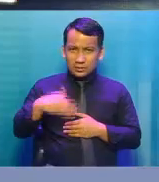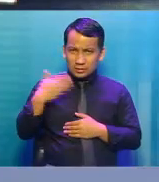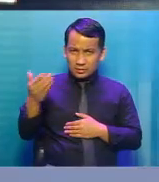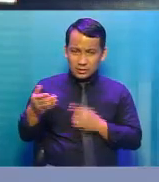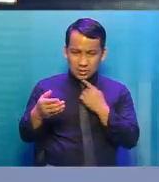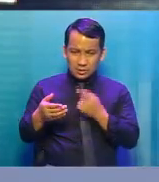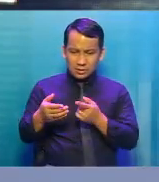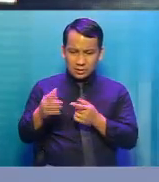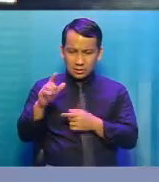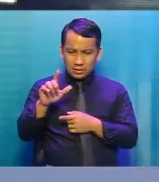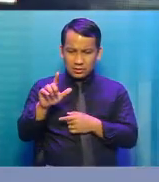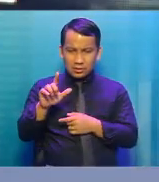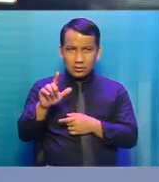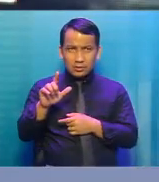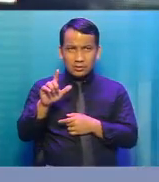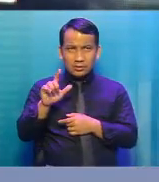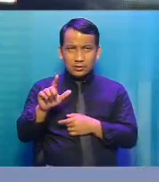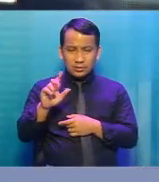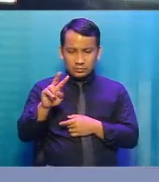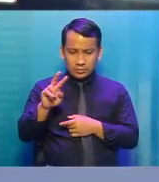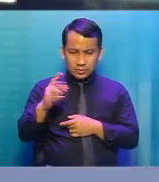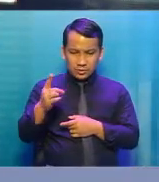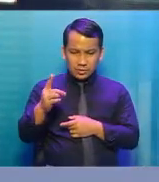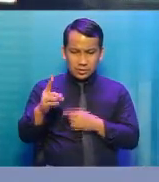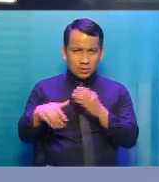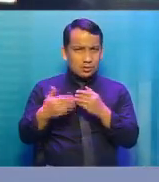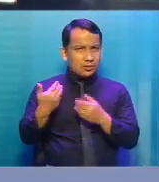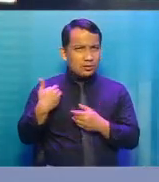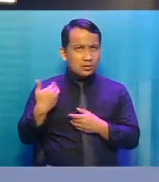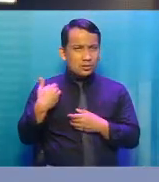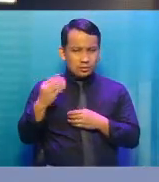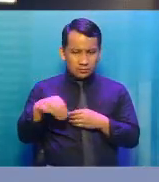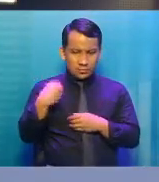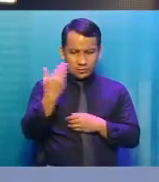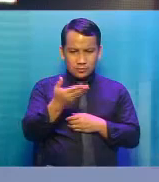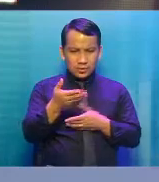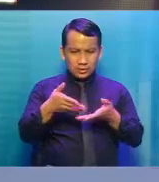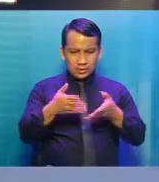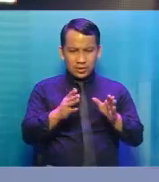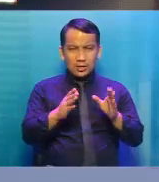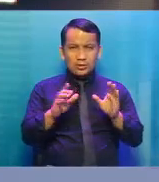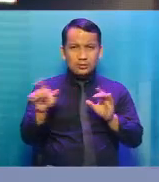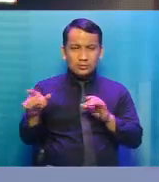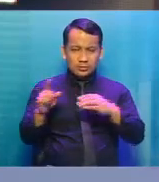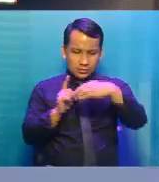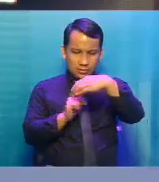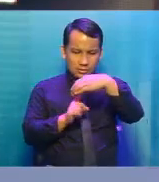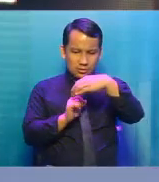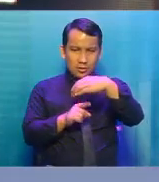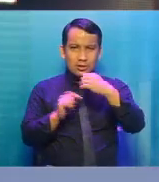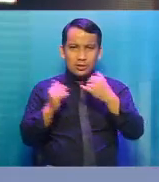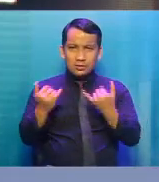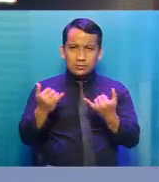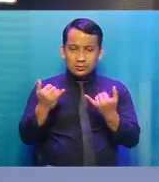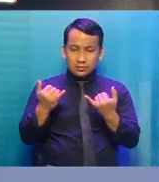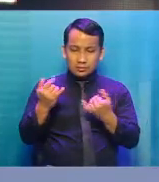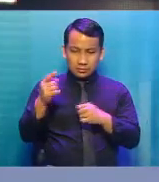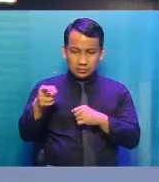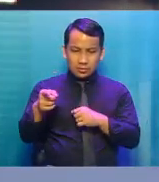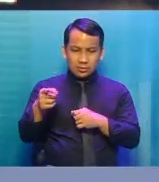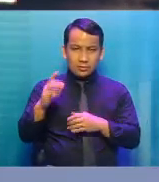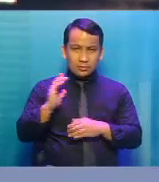Kay House Speaker Lord Alan Velasco na nanggaling, hindi mabibigyan ng bagong prangkisa ang ABS-CBN sa